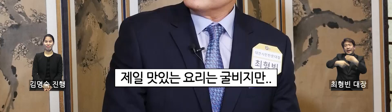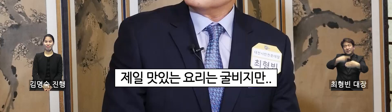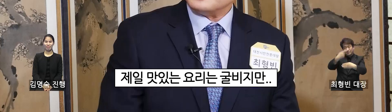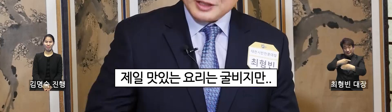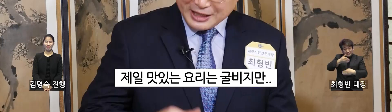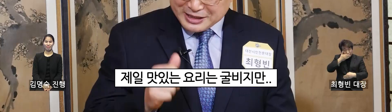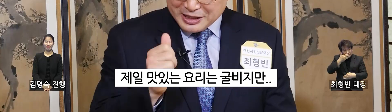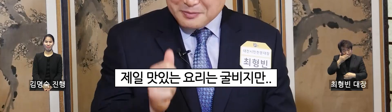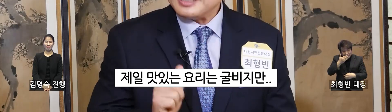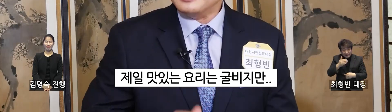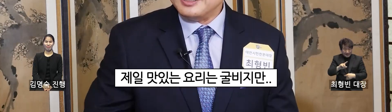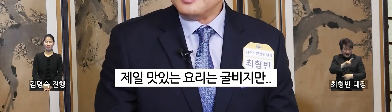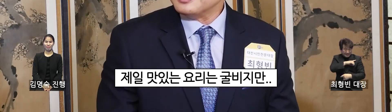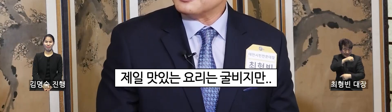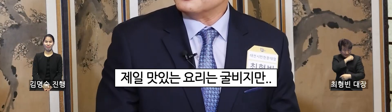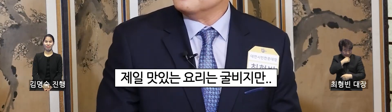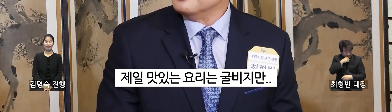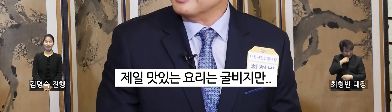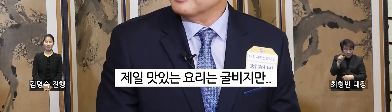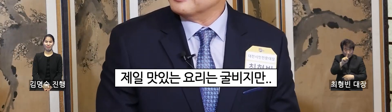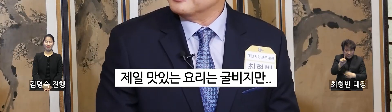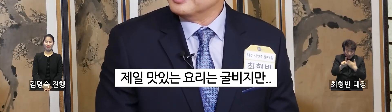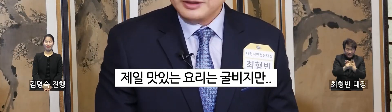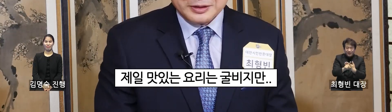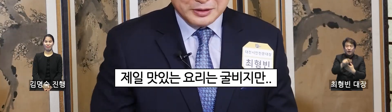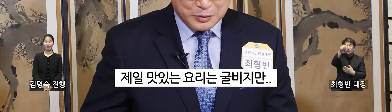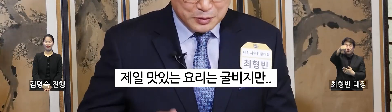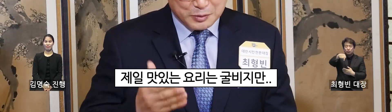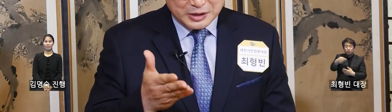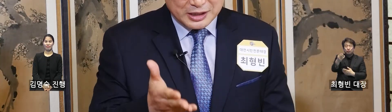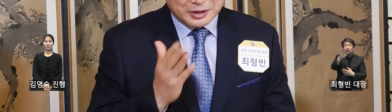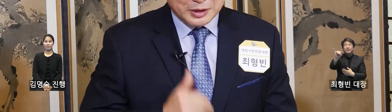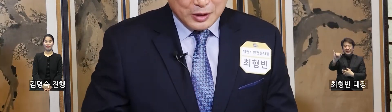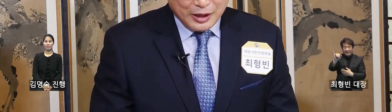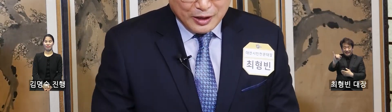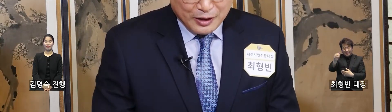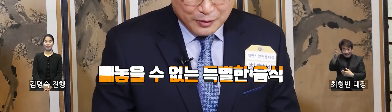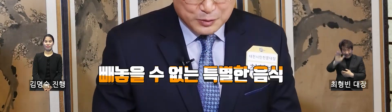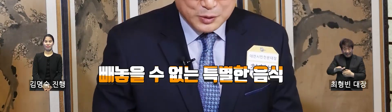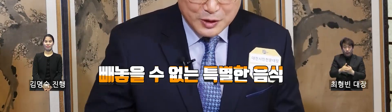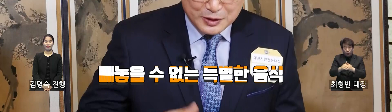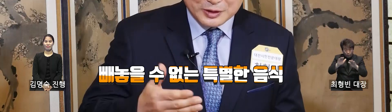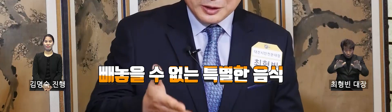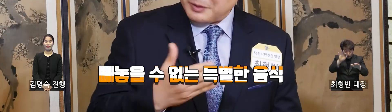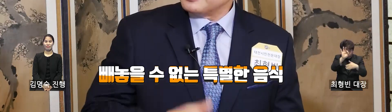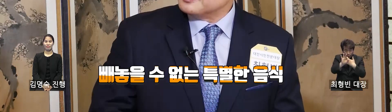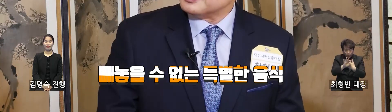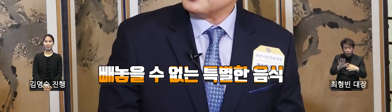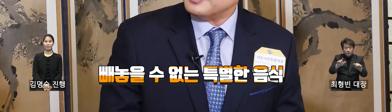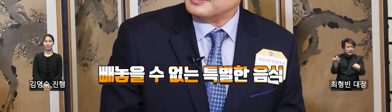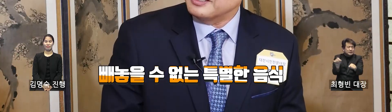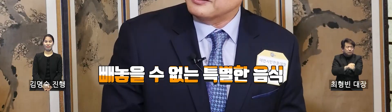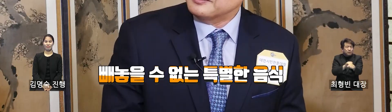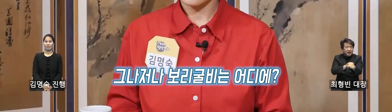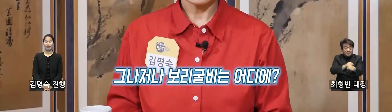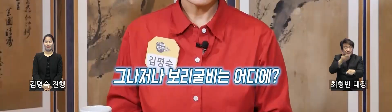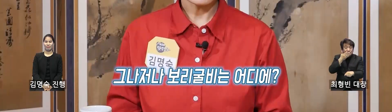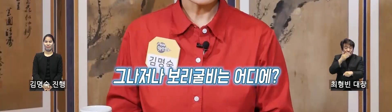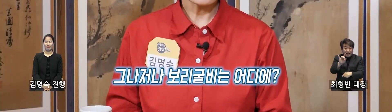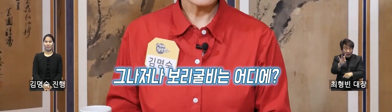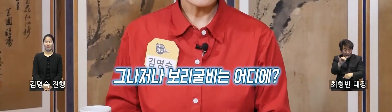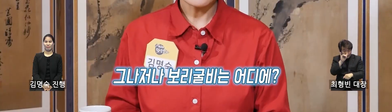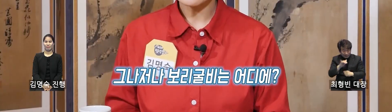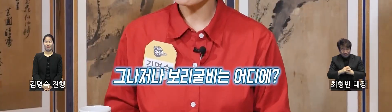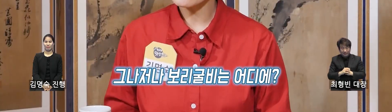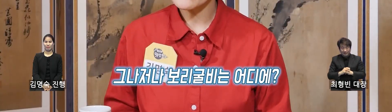적 가장 맛있는 음식은 구입 인데요 근데 오늘 보니까 오늘 특별한 음식도 나왔네요 큰